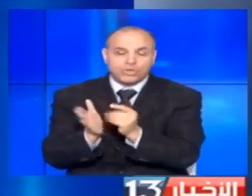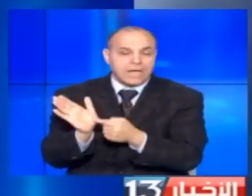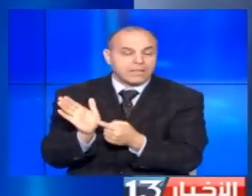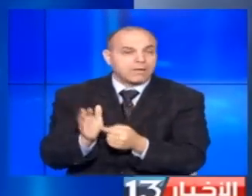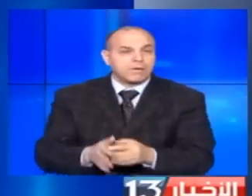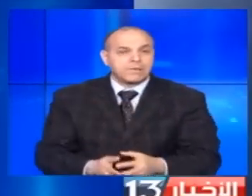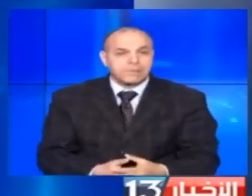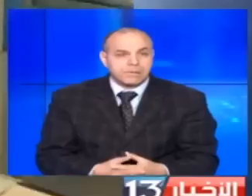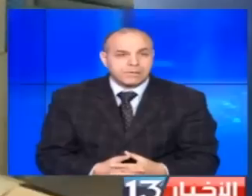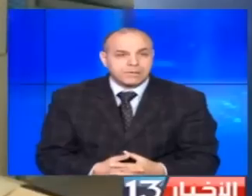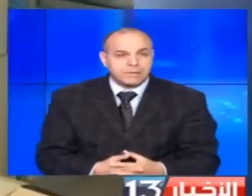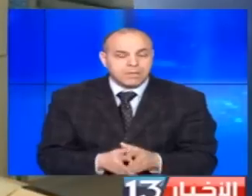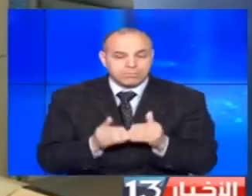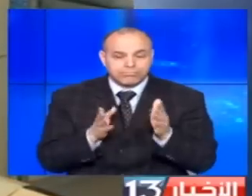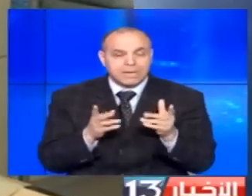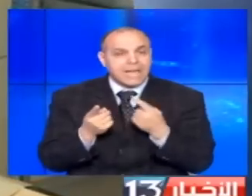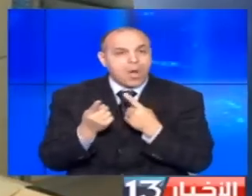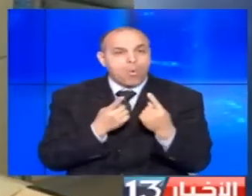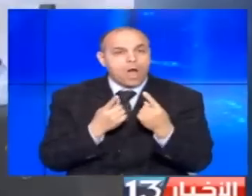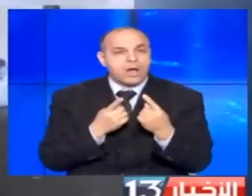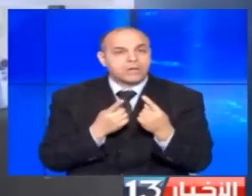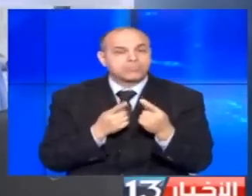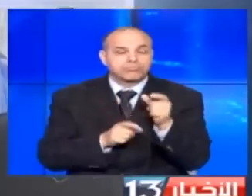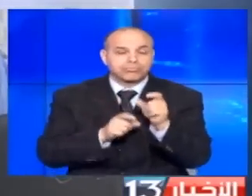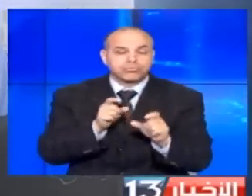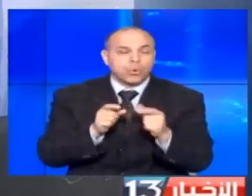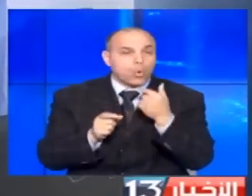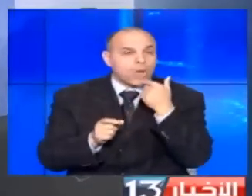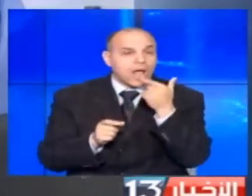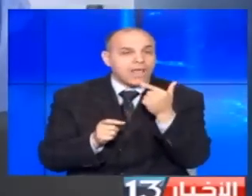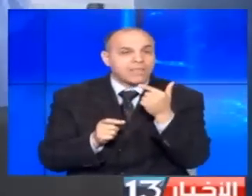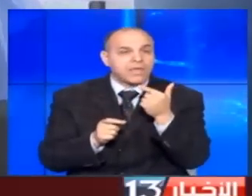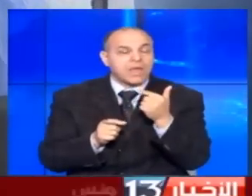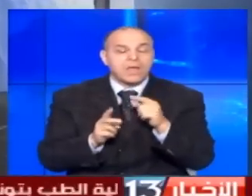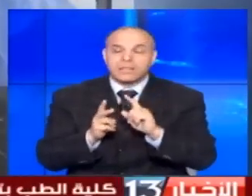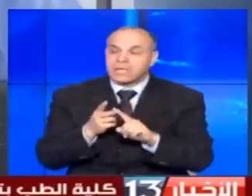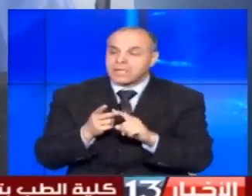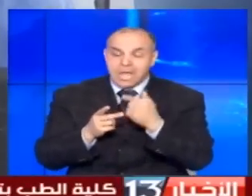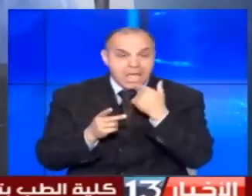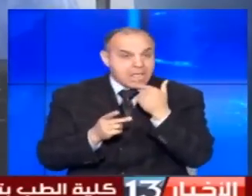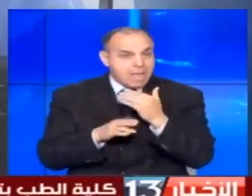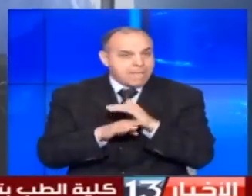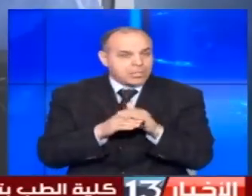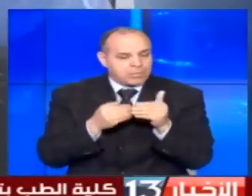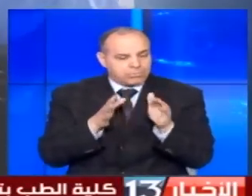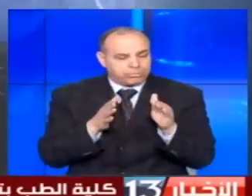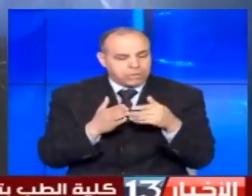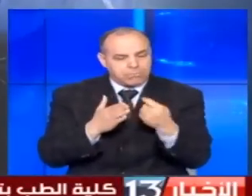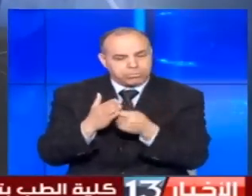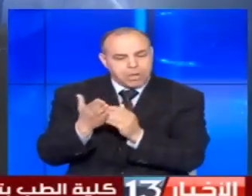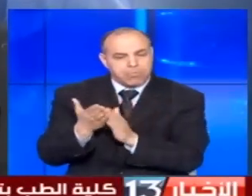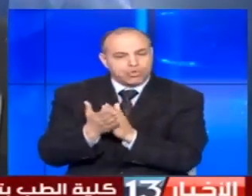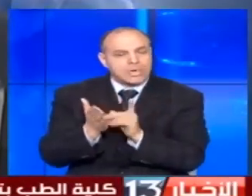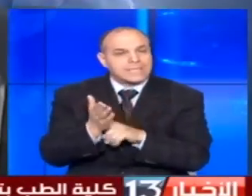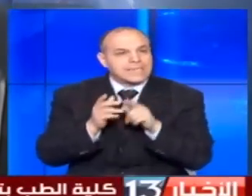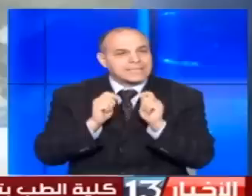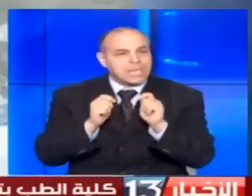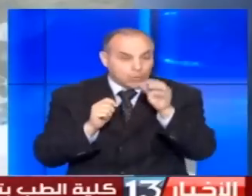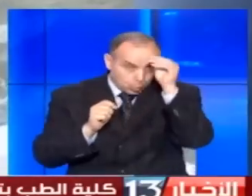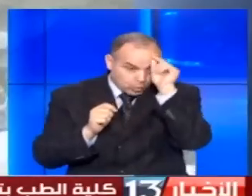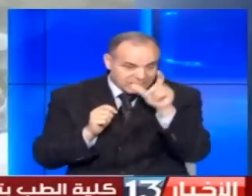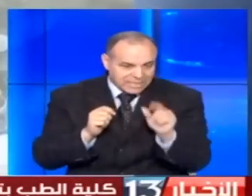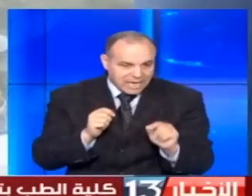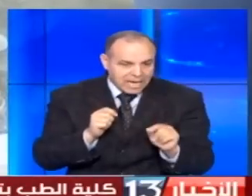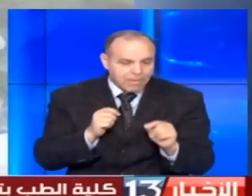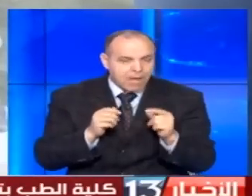المشروع يفتح الحوار المجتمعي الذي بلغ مرحلته الثانيه المجال لصياغه مشروع سياسه وطنيه